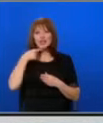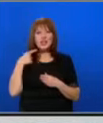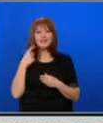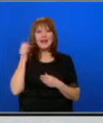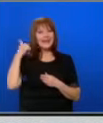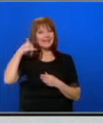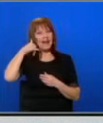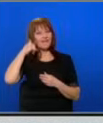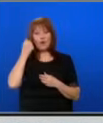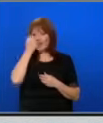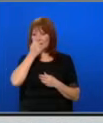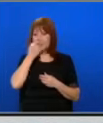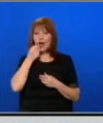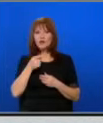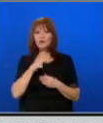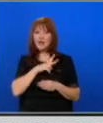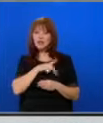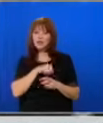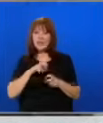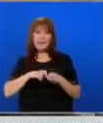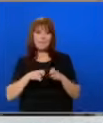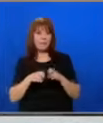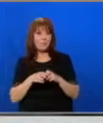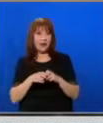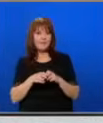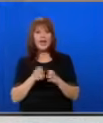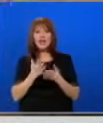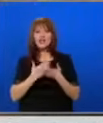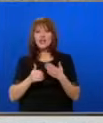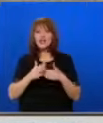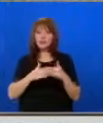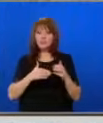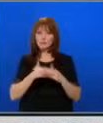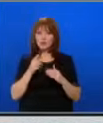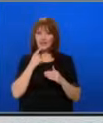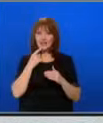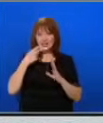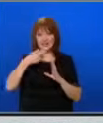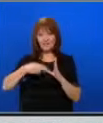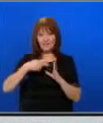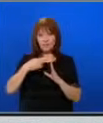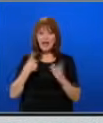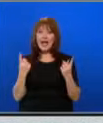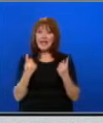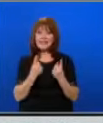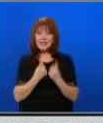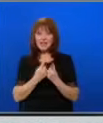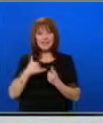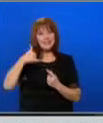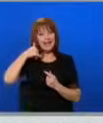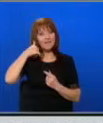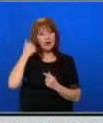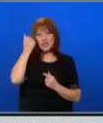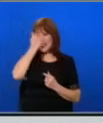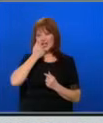Филмът представя социален проблем, който е широко разпространен. Част от подготовката за филма е била среща с телефонен измамник, който да